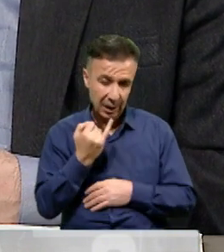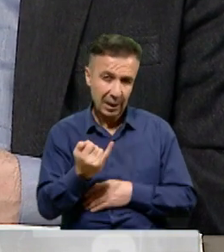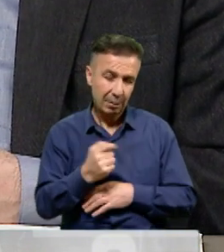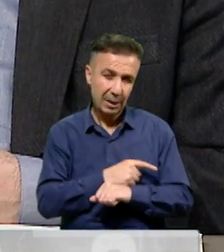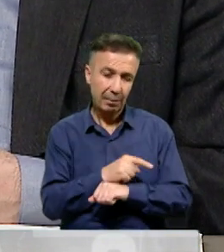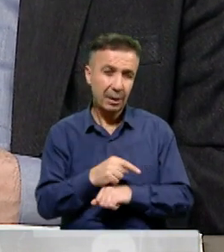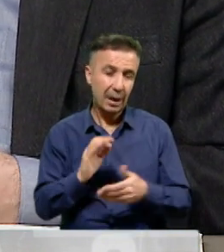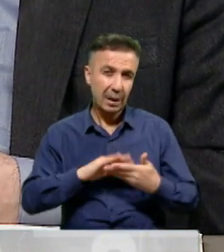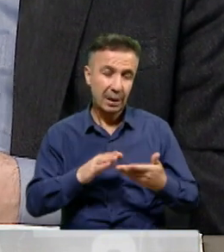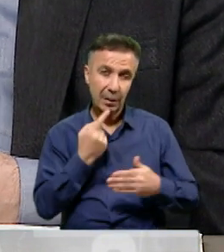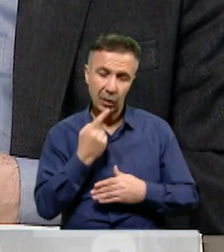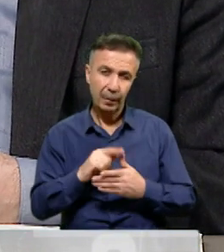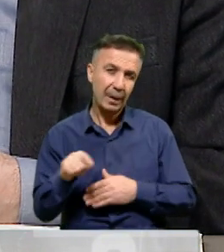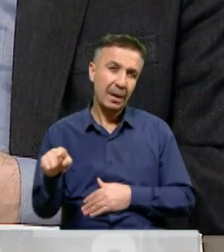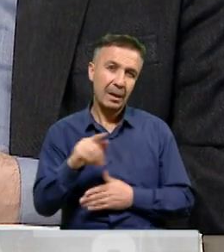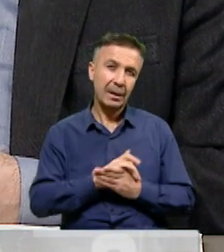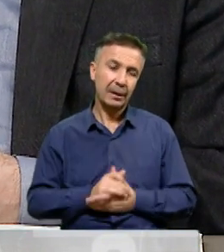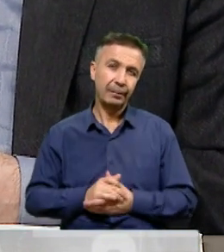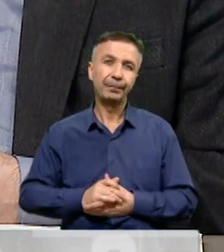arkadaşlarıma şunu söylüyorum. Siz